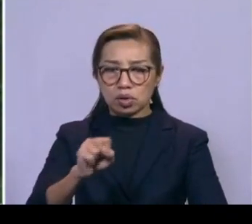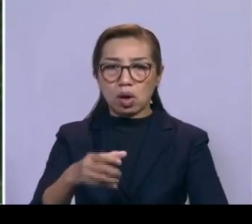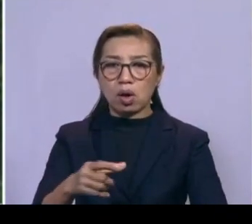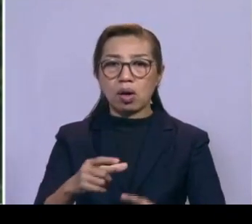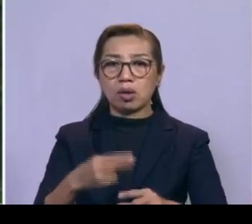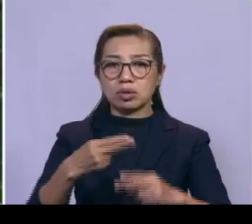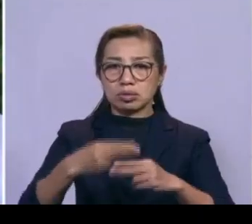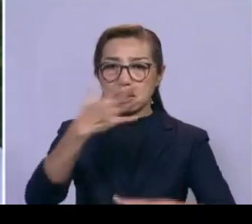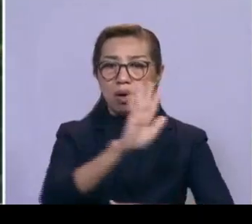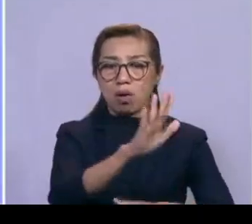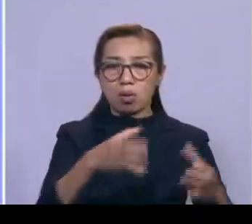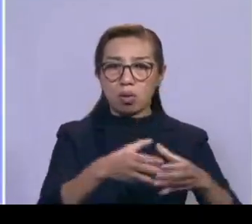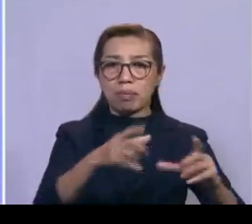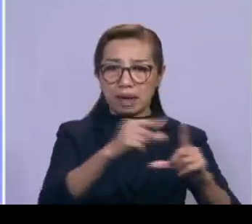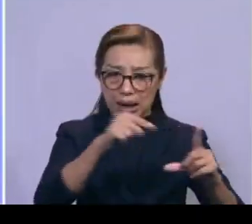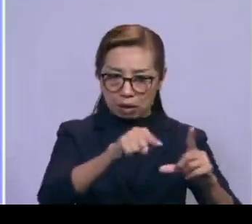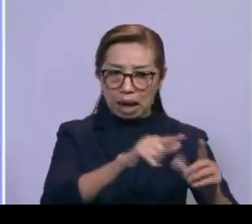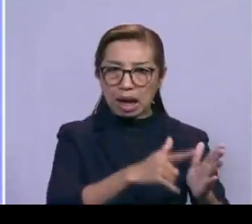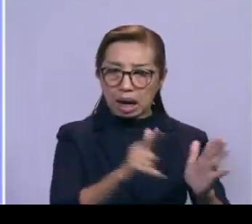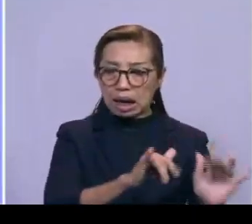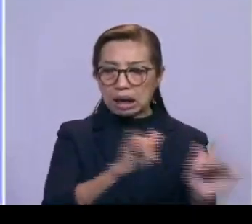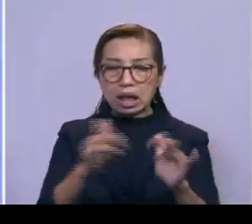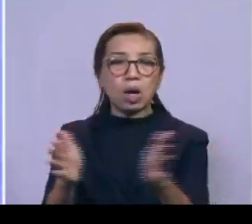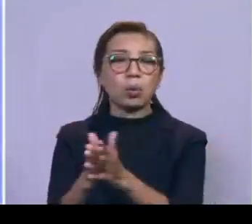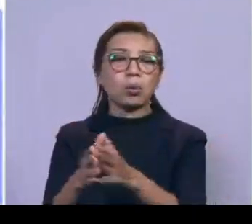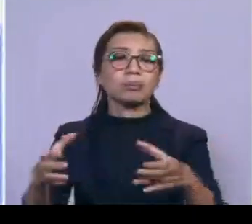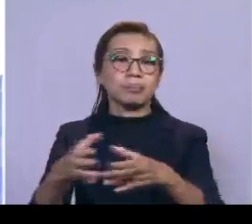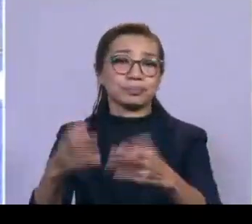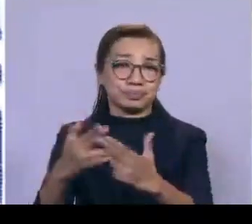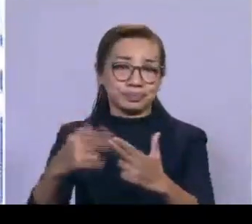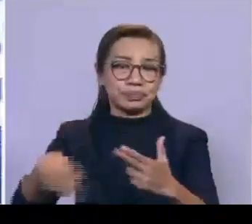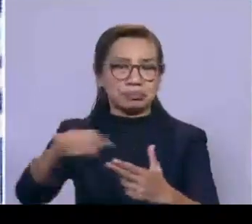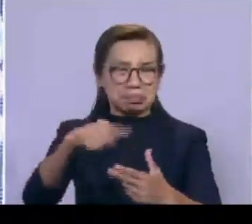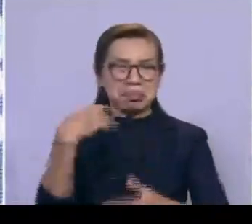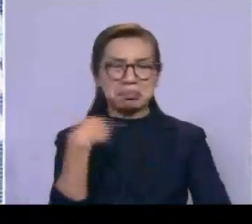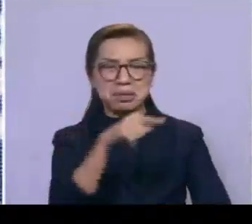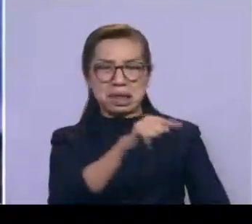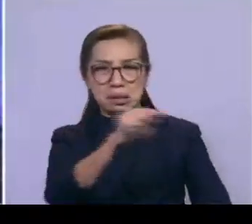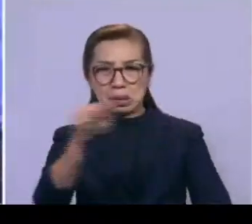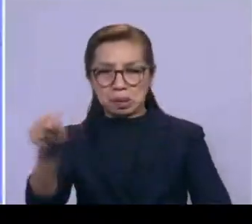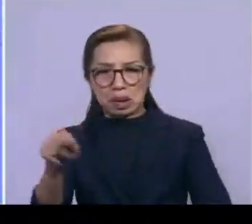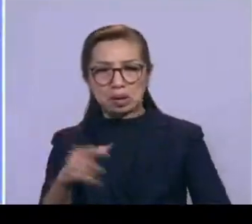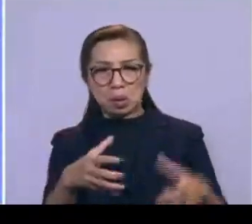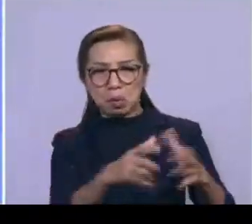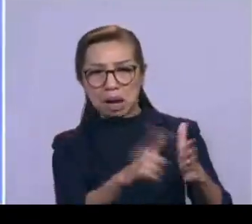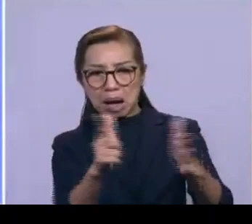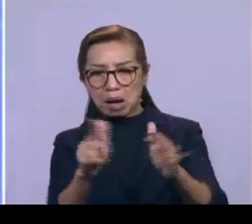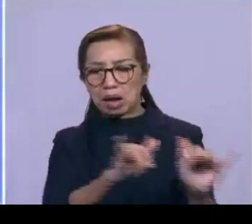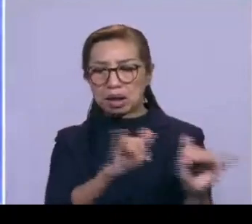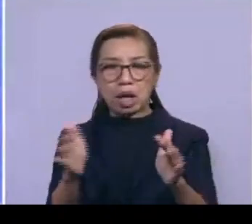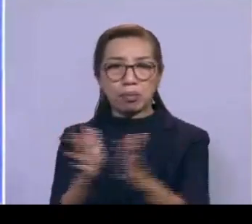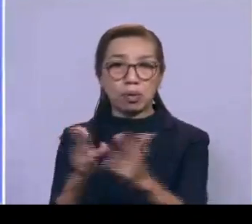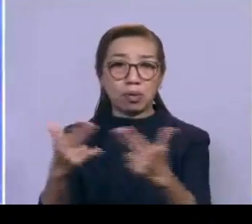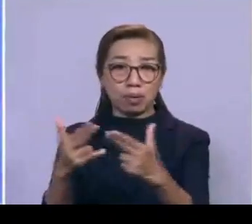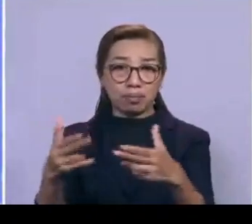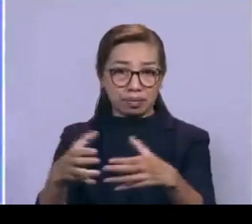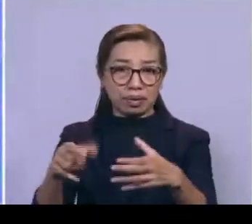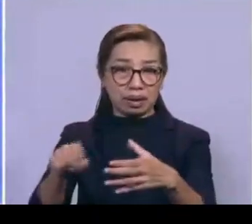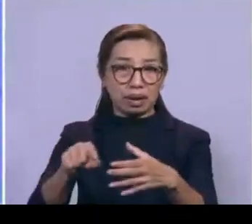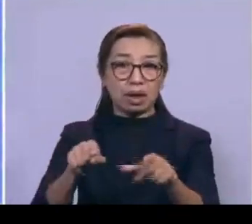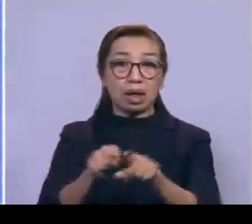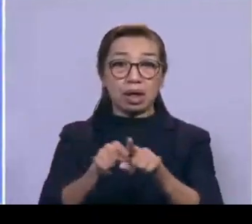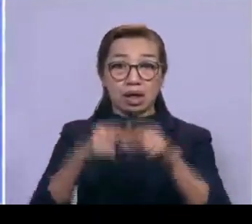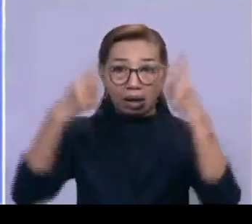าวไกลแล้วก็ยังมีสมาชิกที่มาจากอีกหลายพรรคเลยคุณผู้ชมทีนี้นายกเนี่ยนะคะต้องใช้คำว่าพลเอกประยุทธ์ใช่ไหมใช้คำว่านายก